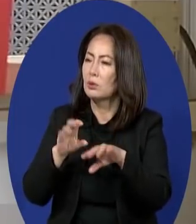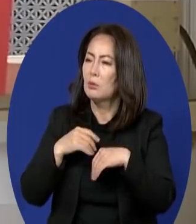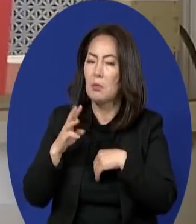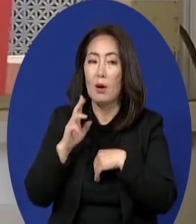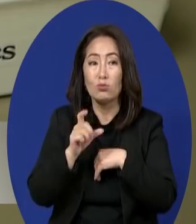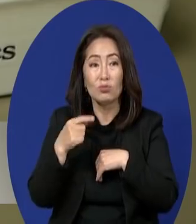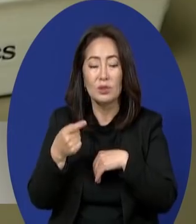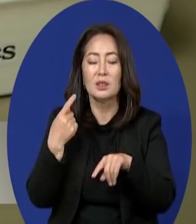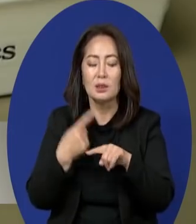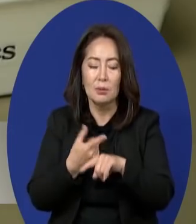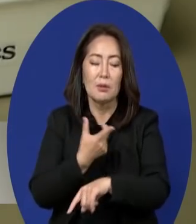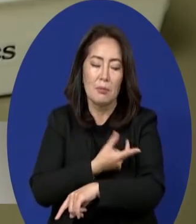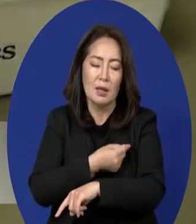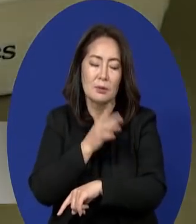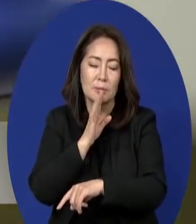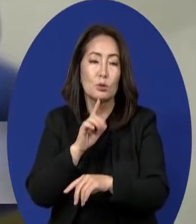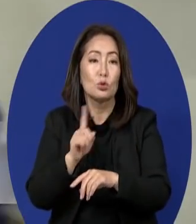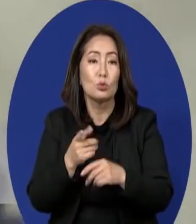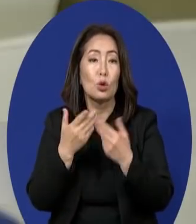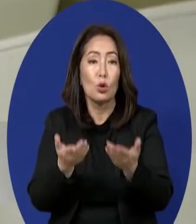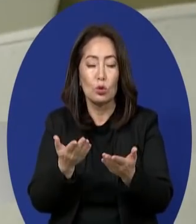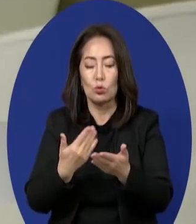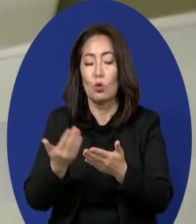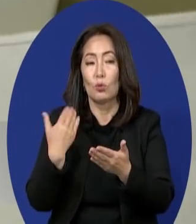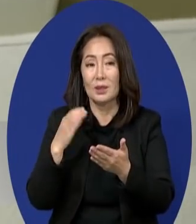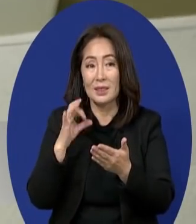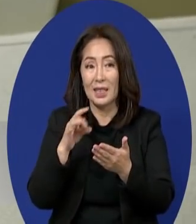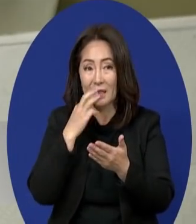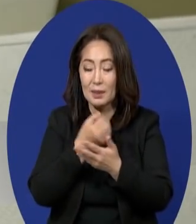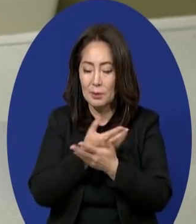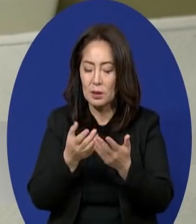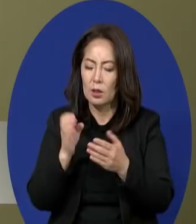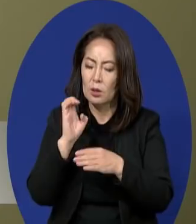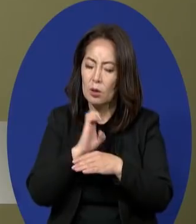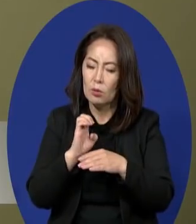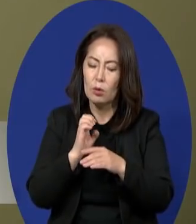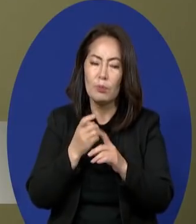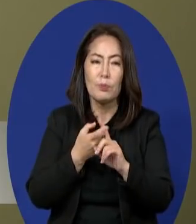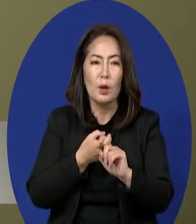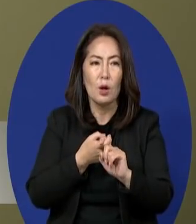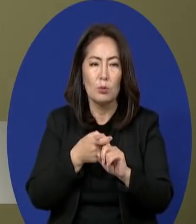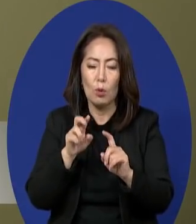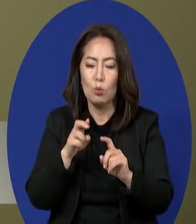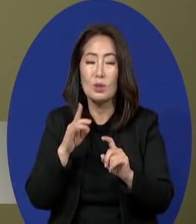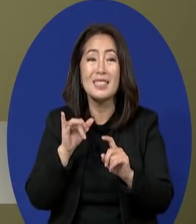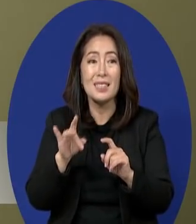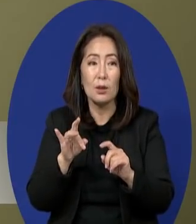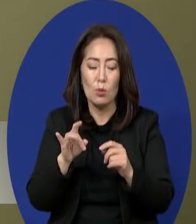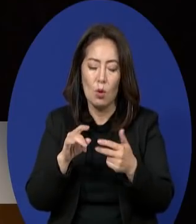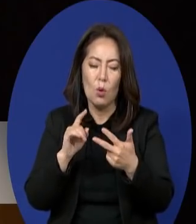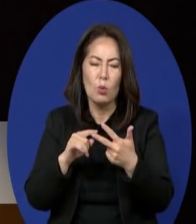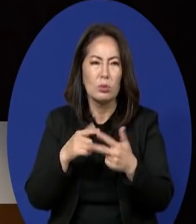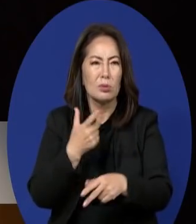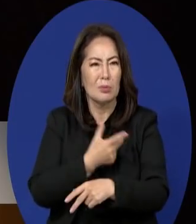хүмүүст нэмэлт тунг хийх зөвшөөрөл олгоно гэдгээ өнгөрсөн сард мэдгдсэн. За Европын холбоо өмнө нь бустер буюу 3 дахь тун вакциныг хийх